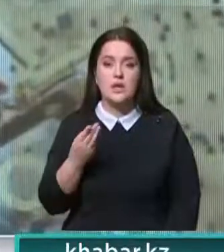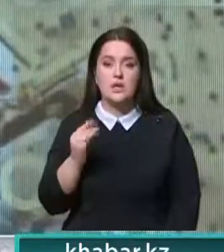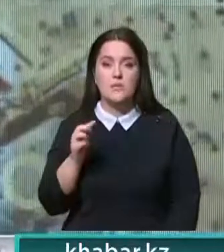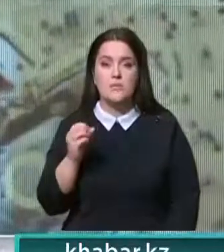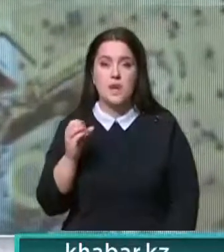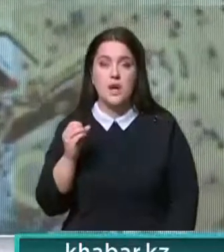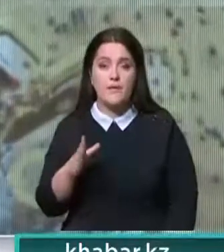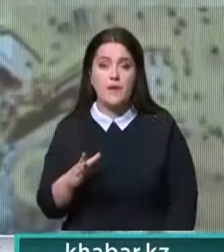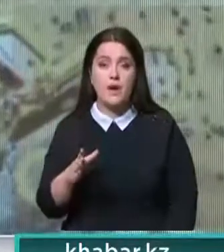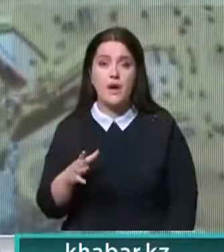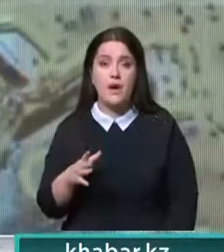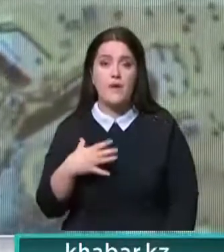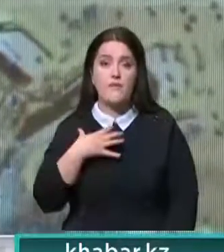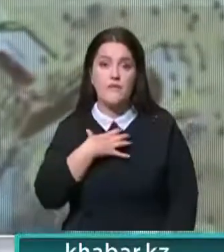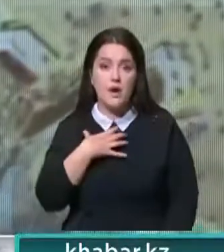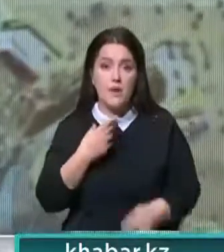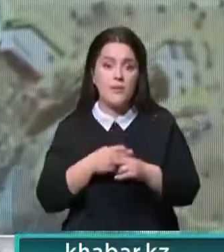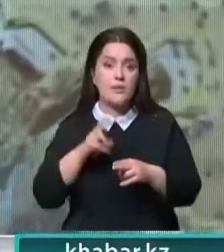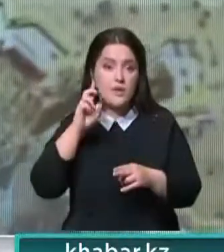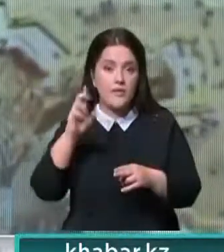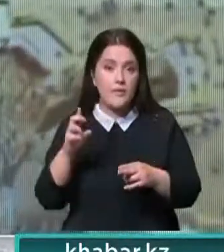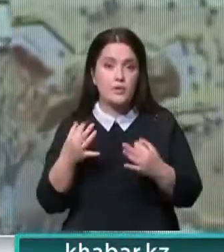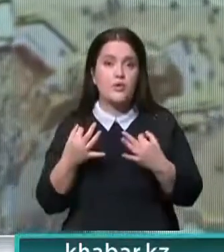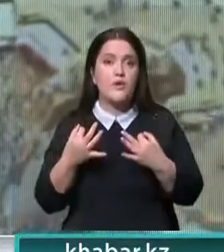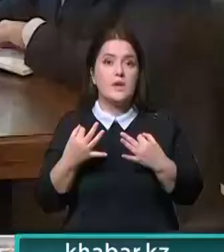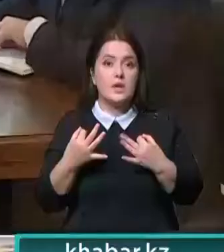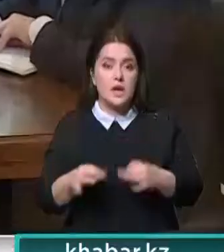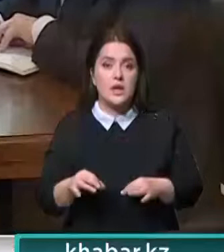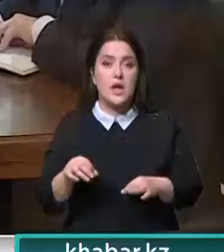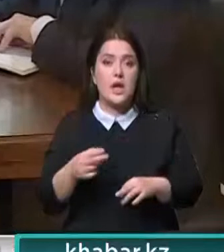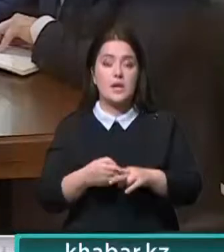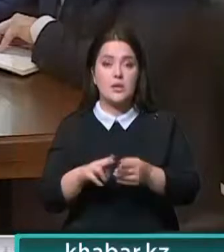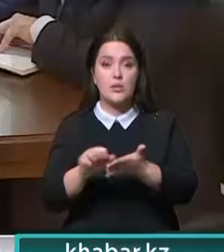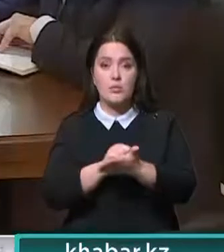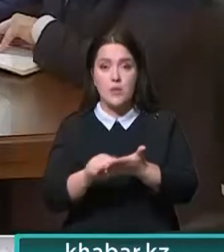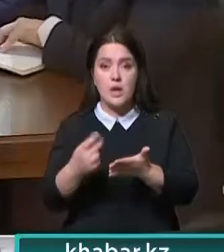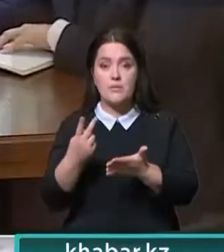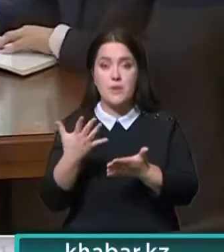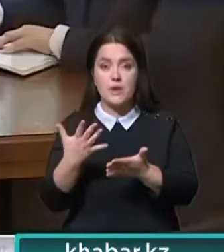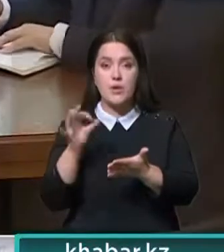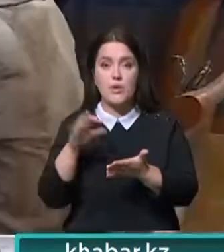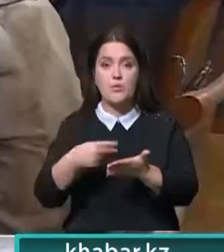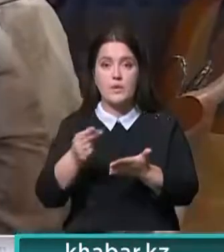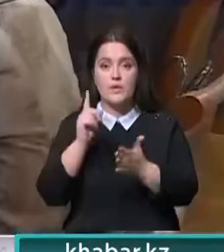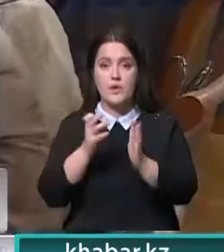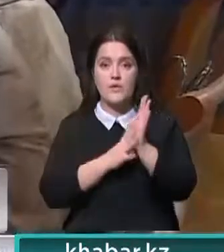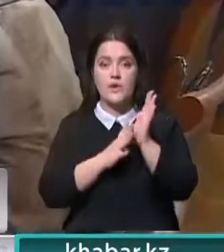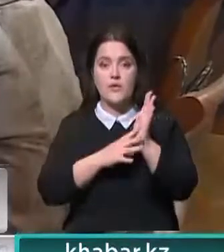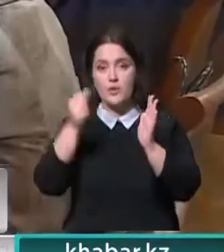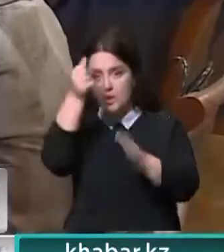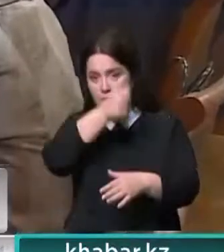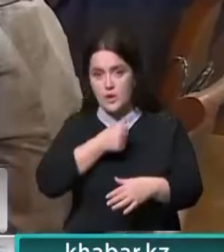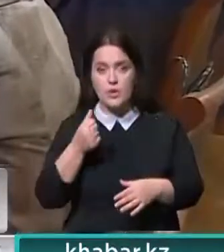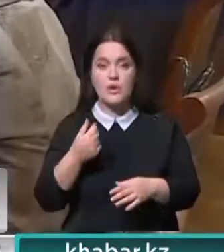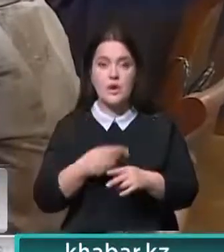Ашимбаев напомнил об особом значении декларации о государственном суверенитете. Напомню, этот документ приняли 25 октября 1990